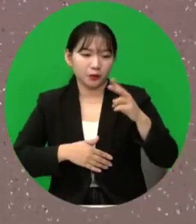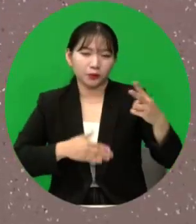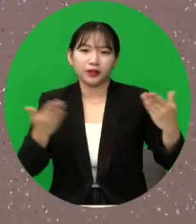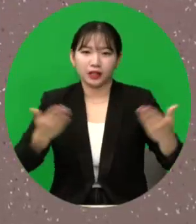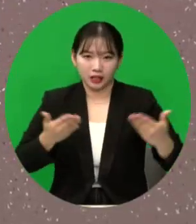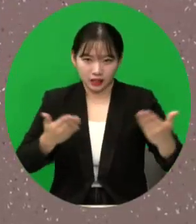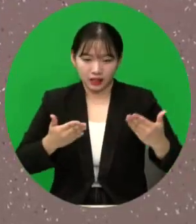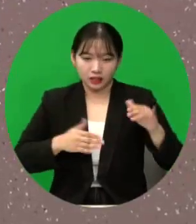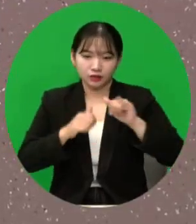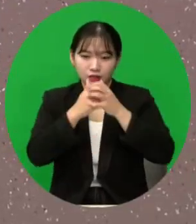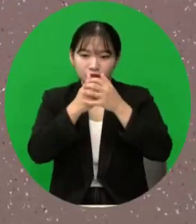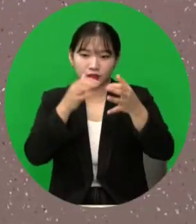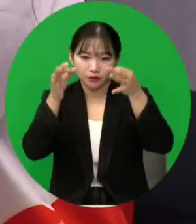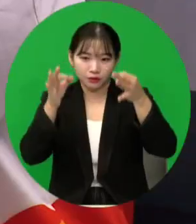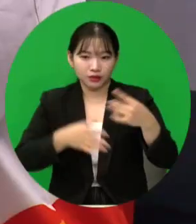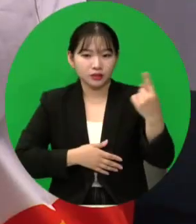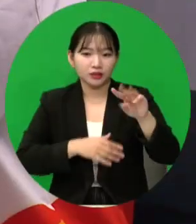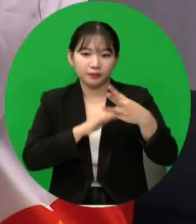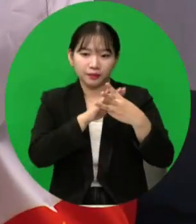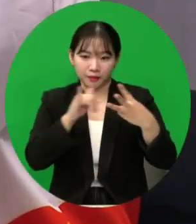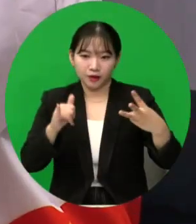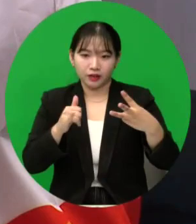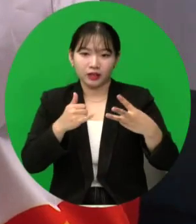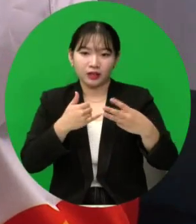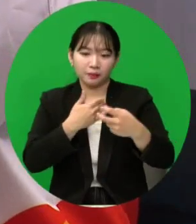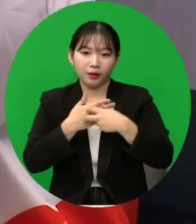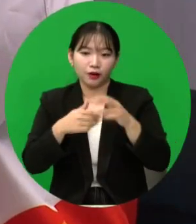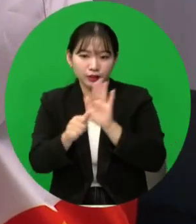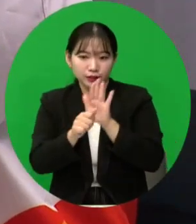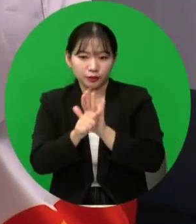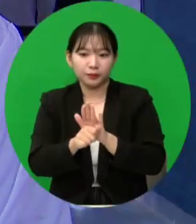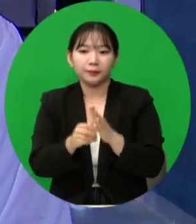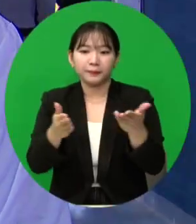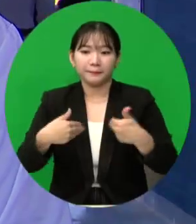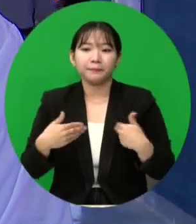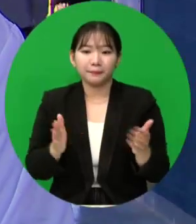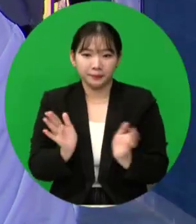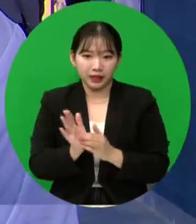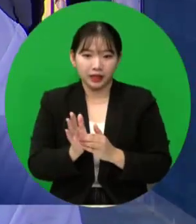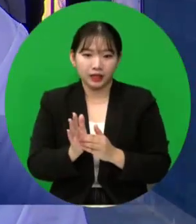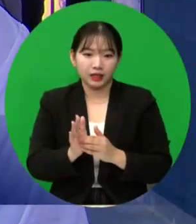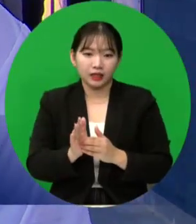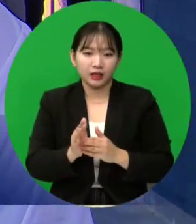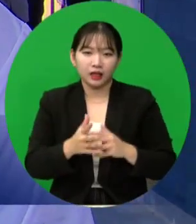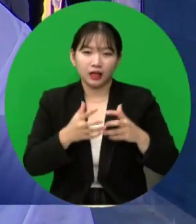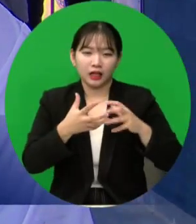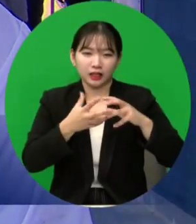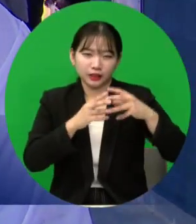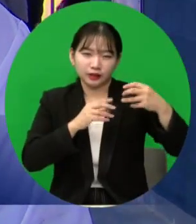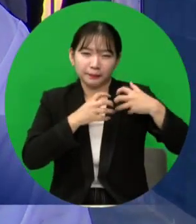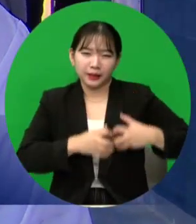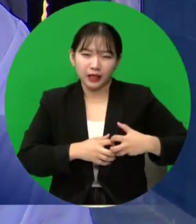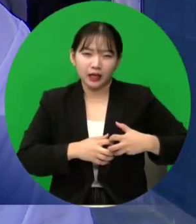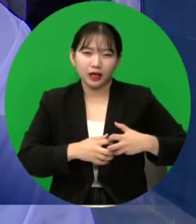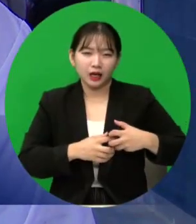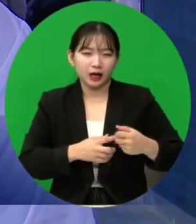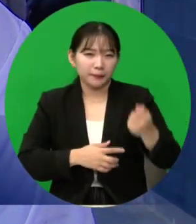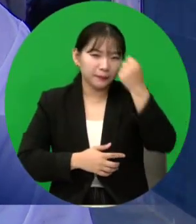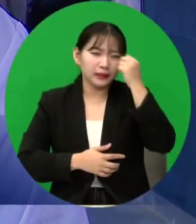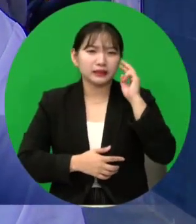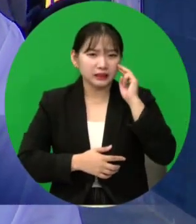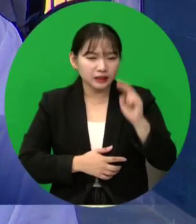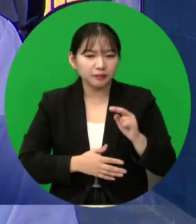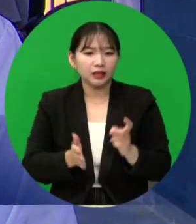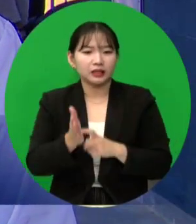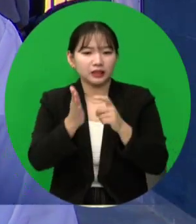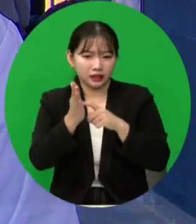체전 기간 1,300여 명이 응급의료 지원을 받았습니다. 근육 경련이라든가 아니면 타박상이 심하신 경우에는 이제 응급처치